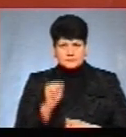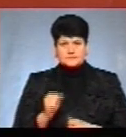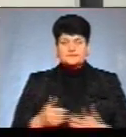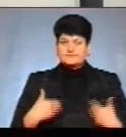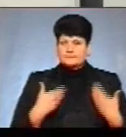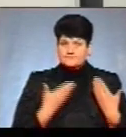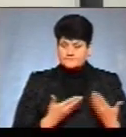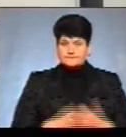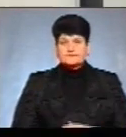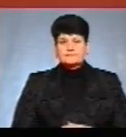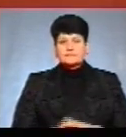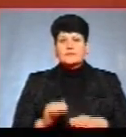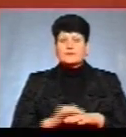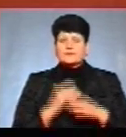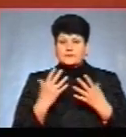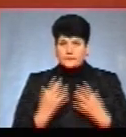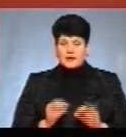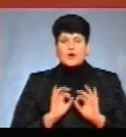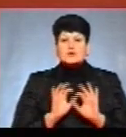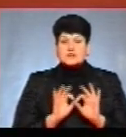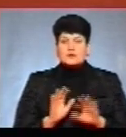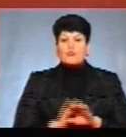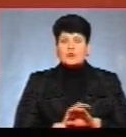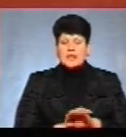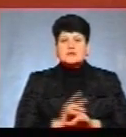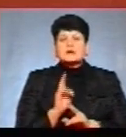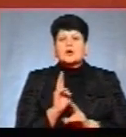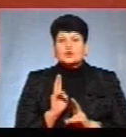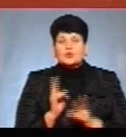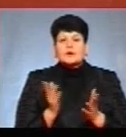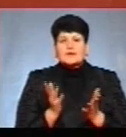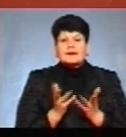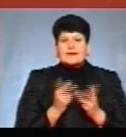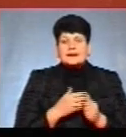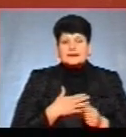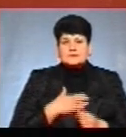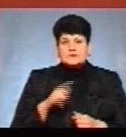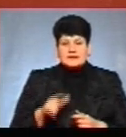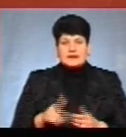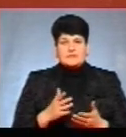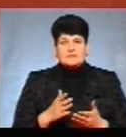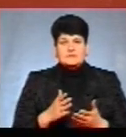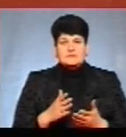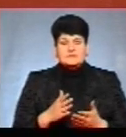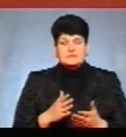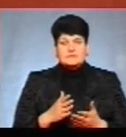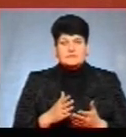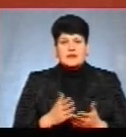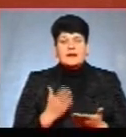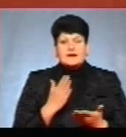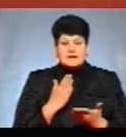Вас вітаю. Доброго дня. Отже, розкажіть, будь ласка, стосовно кого і якої кількості наших мешканців області